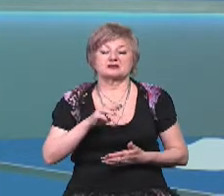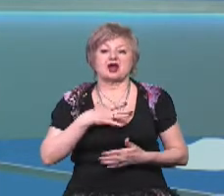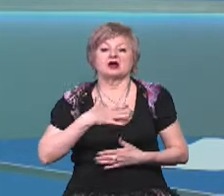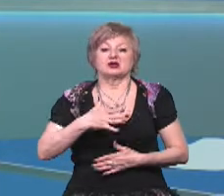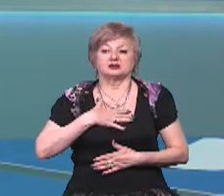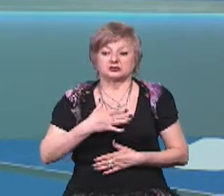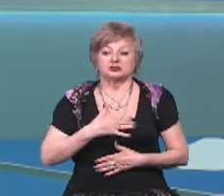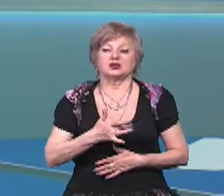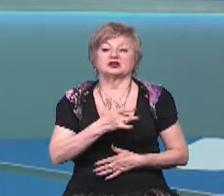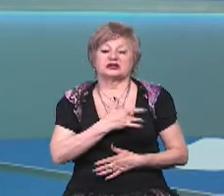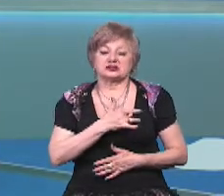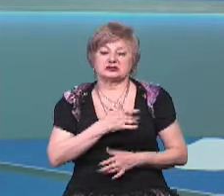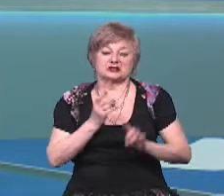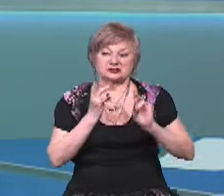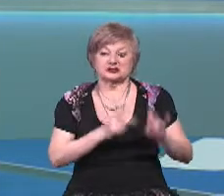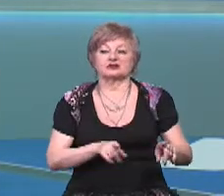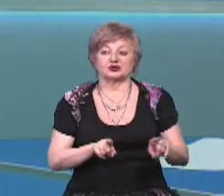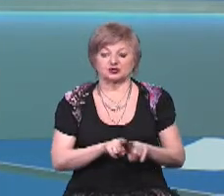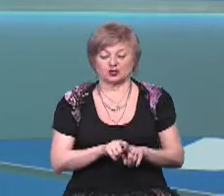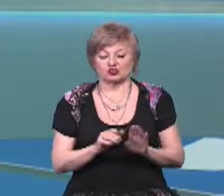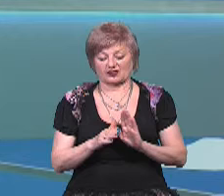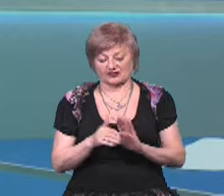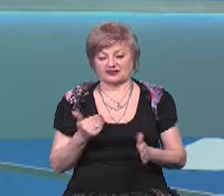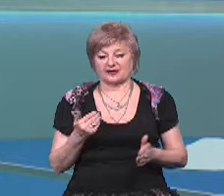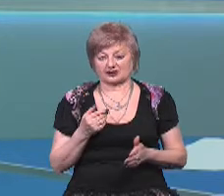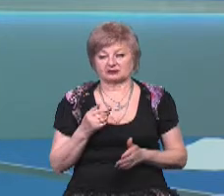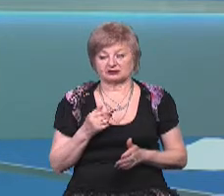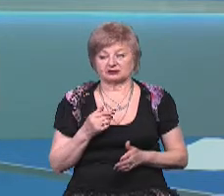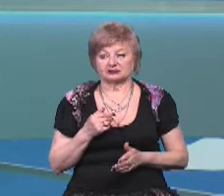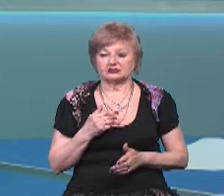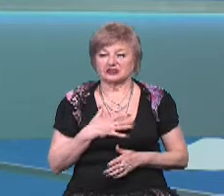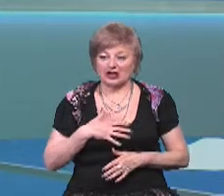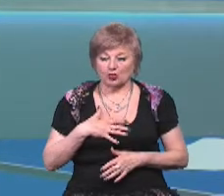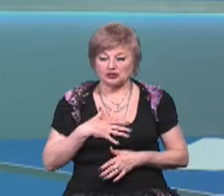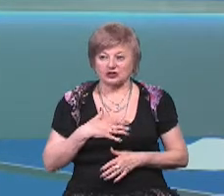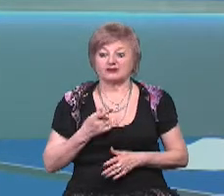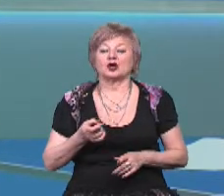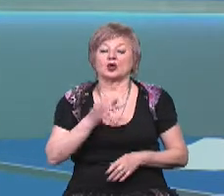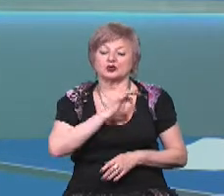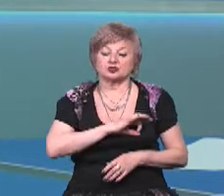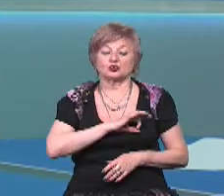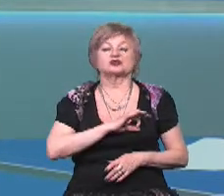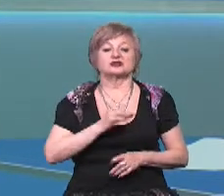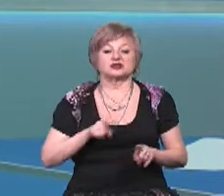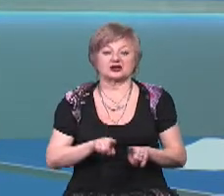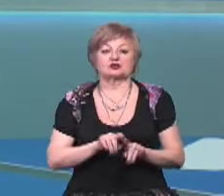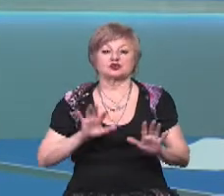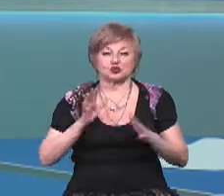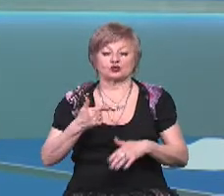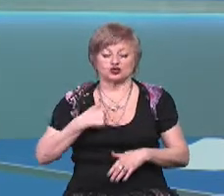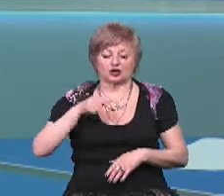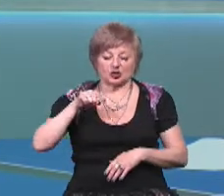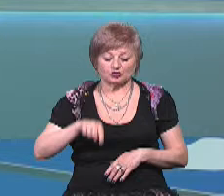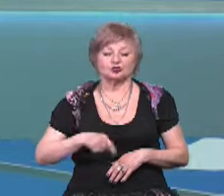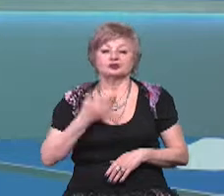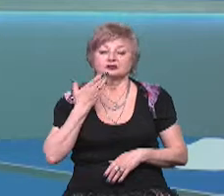подразнюючим ефектом, теж підсилюючи і викликаючи бронхоспазм. Тому, користуючись нагодою, що я зараз